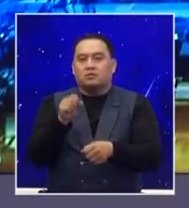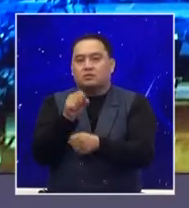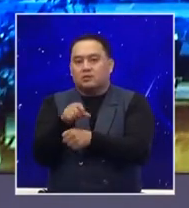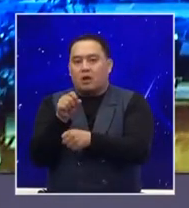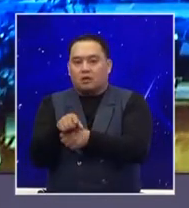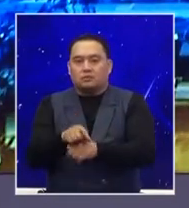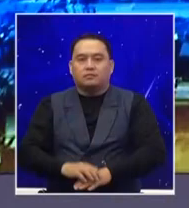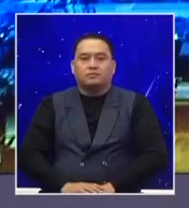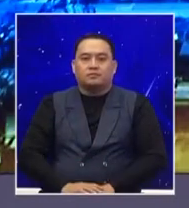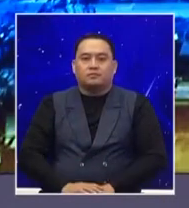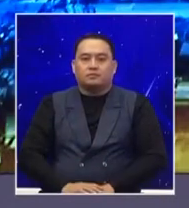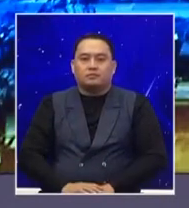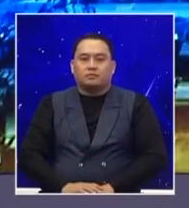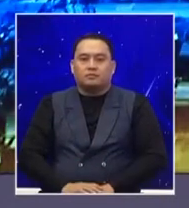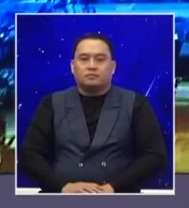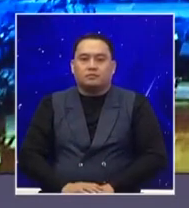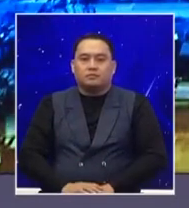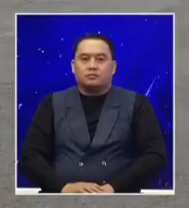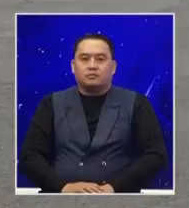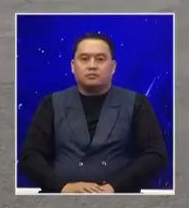задания. Подробнее в следующем материале.